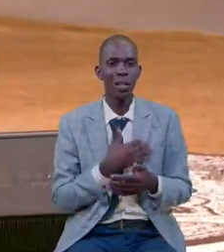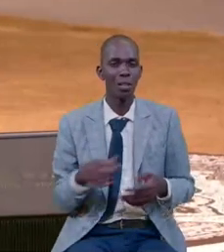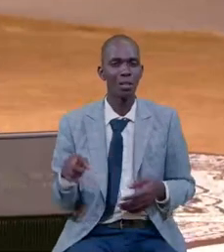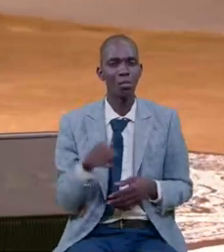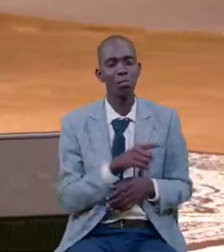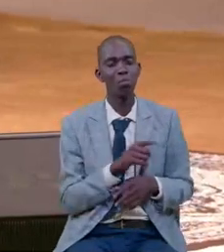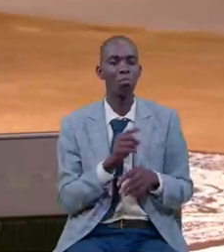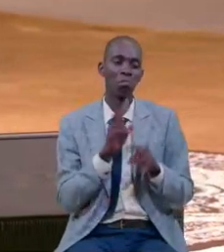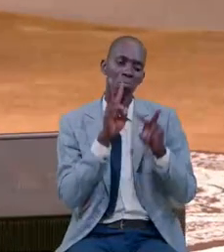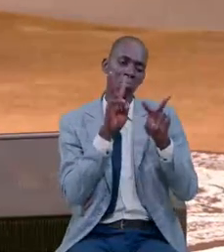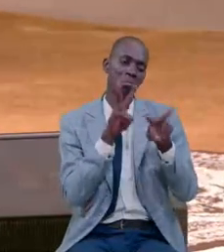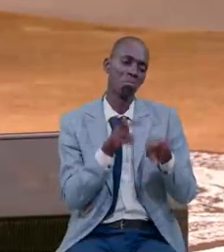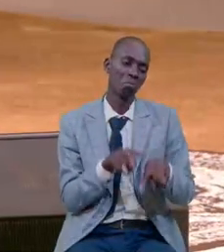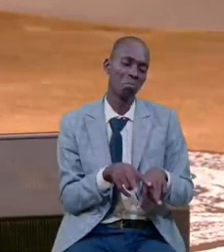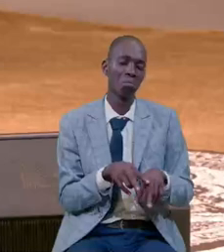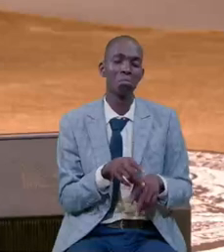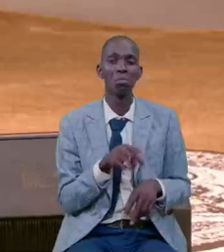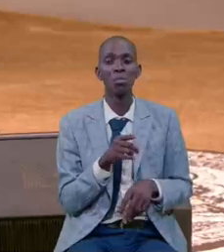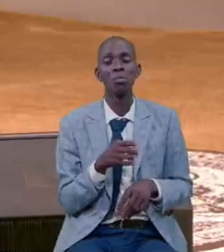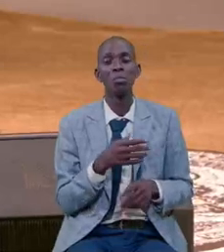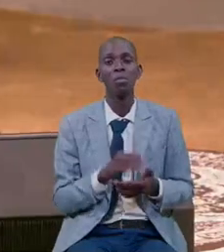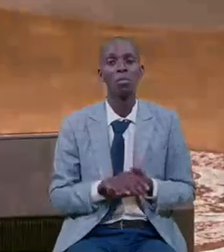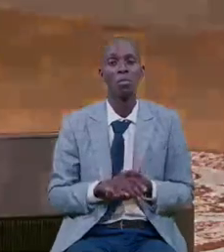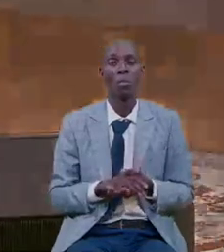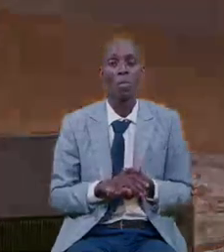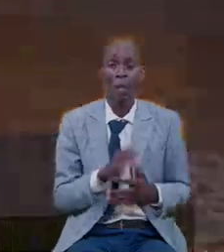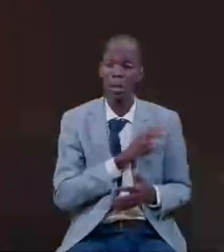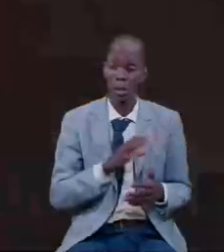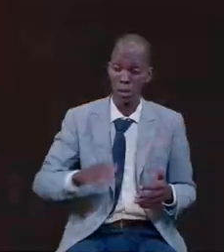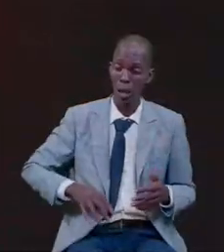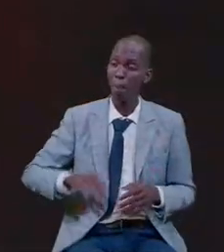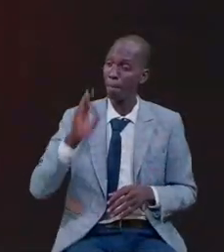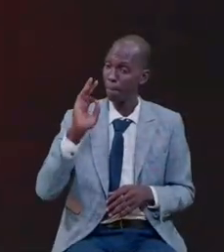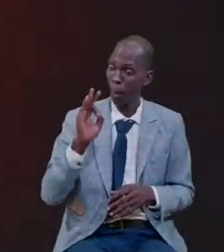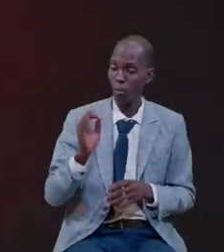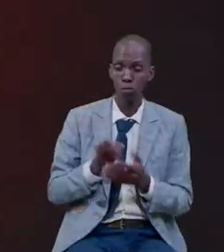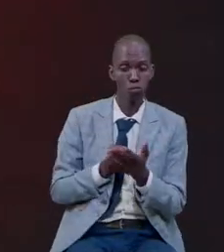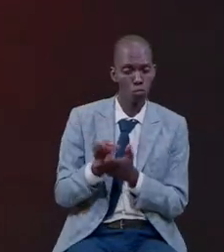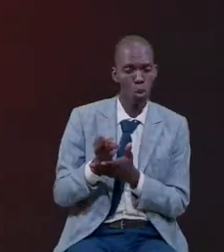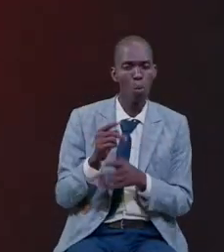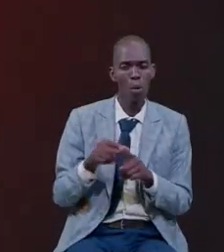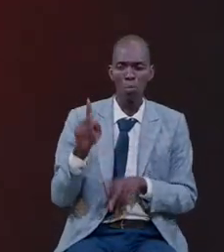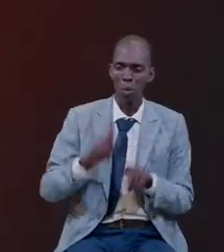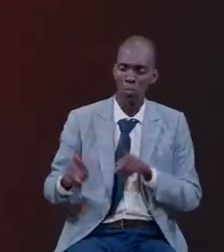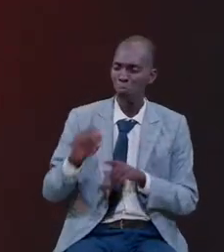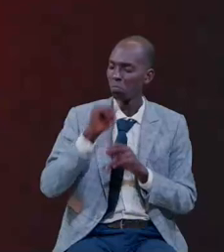a bien prêché et il se moquait de lui. Il a prêché la vérité, il se moquait de